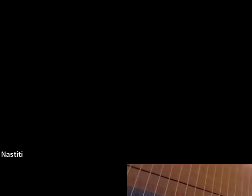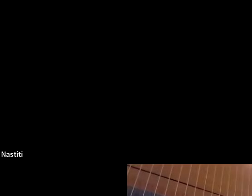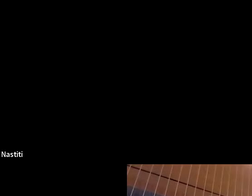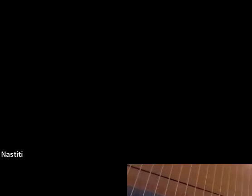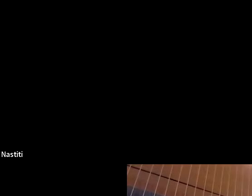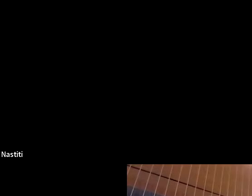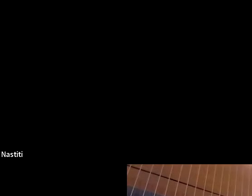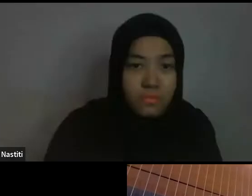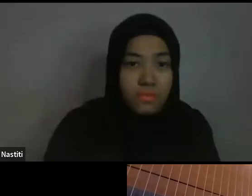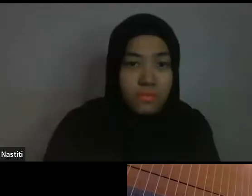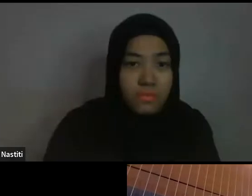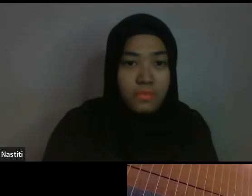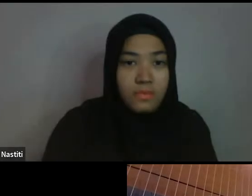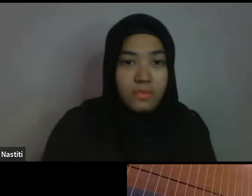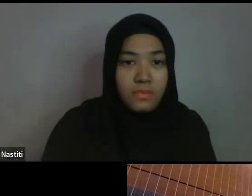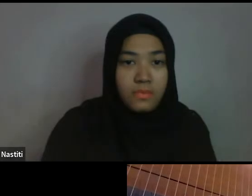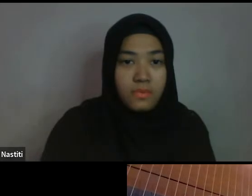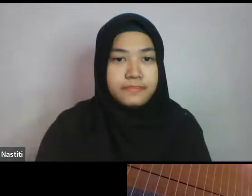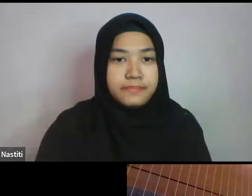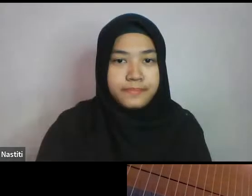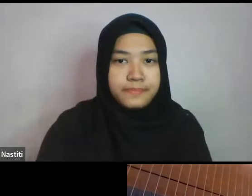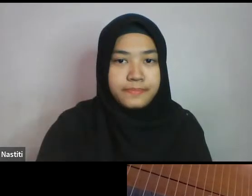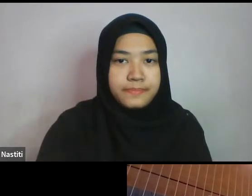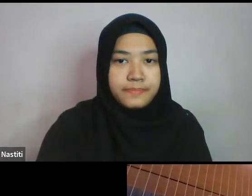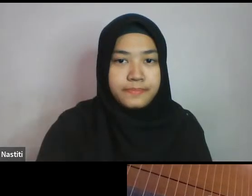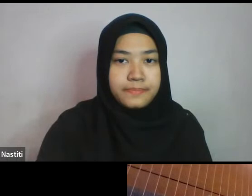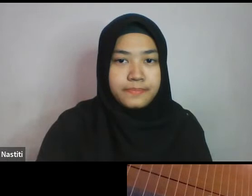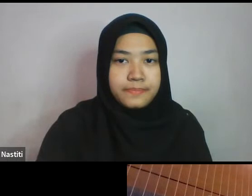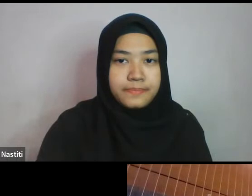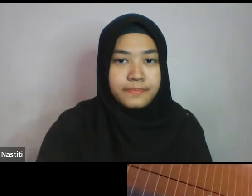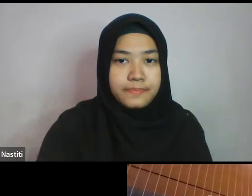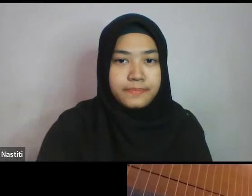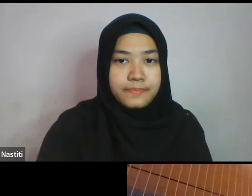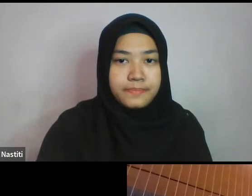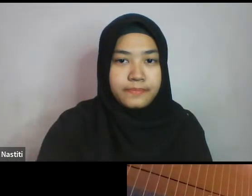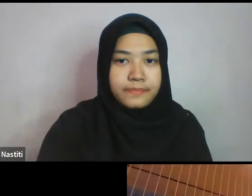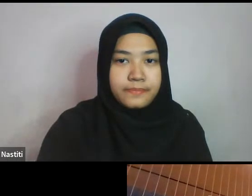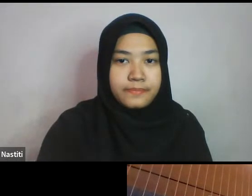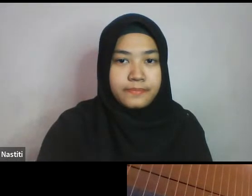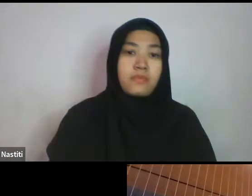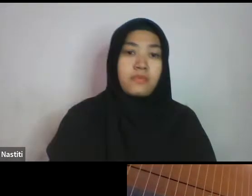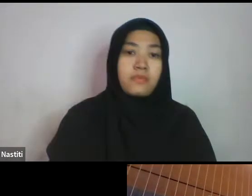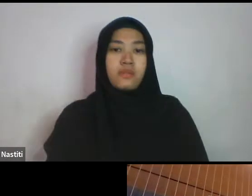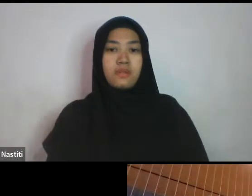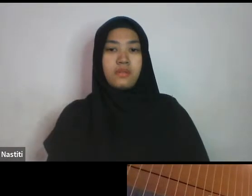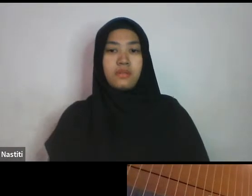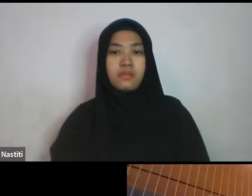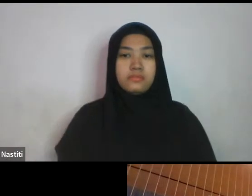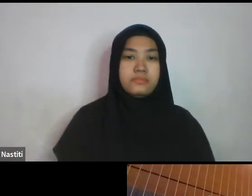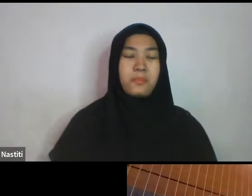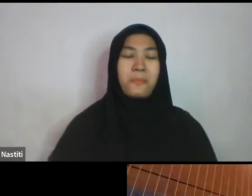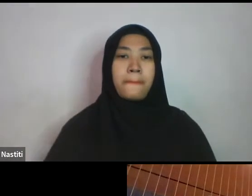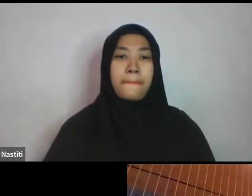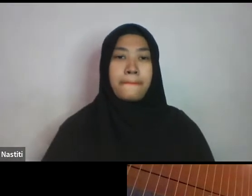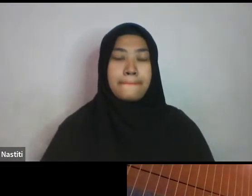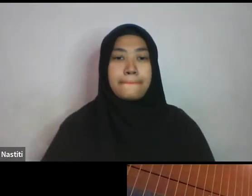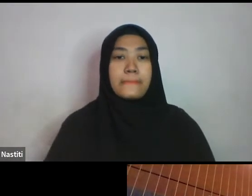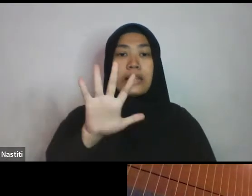Selamat pagi Bapak Ibu sekalian. 5 menit lagi kita akan mulai webinarnya.